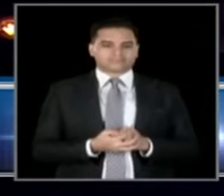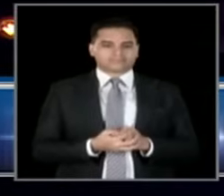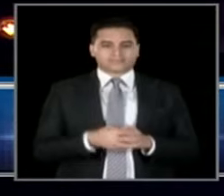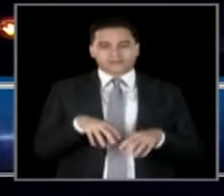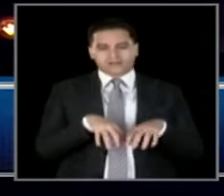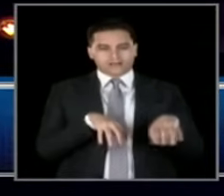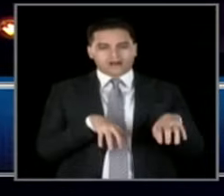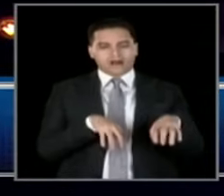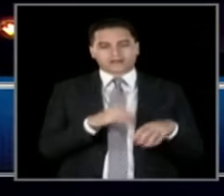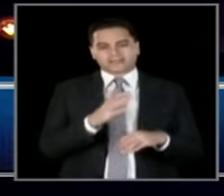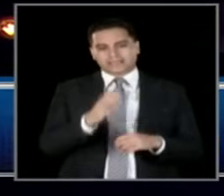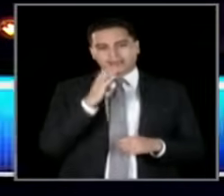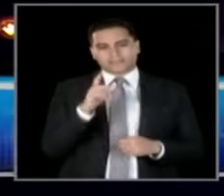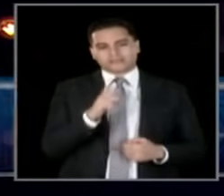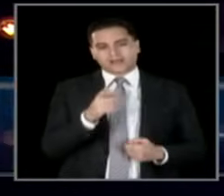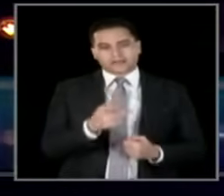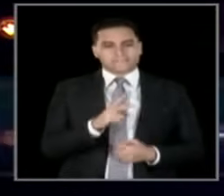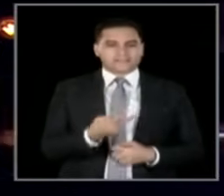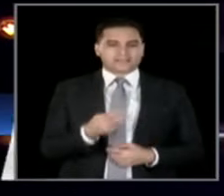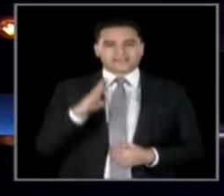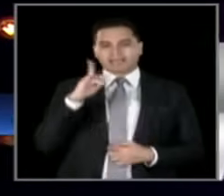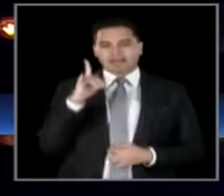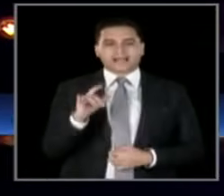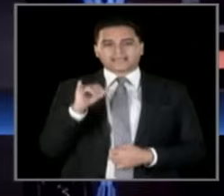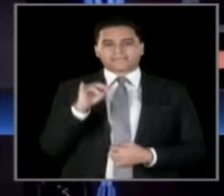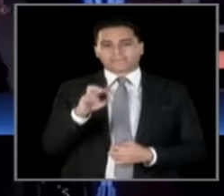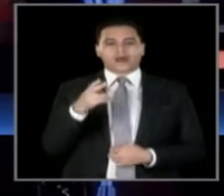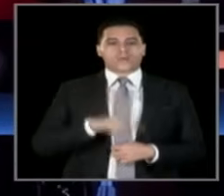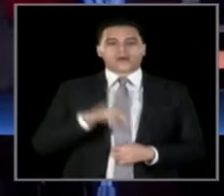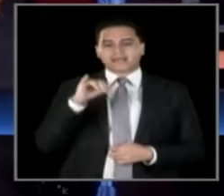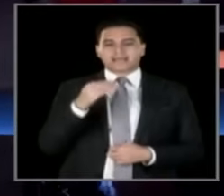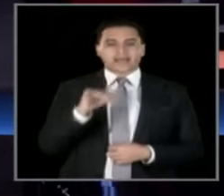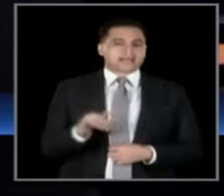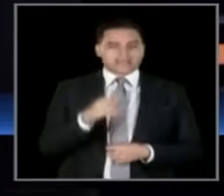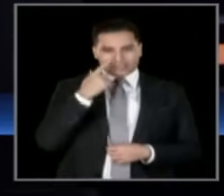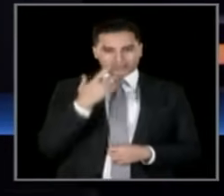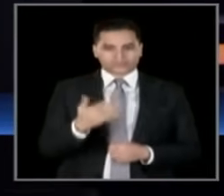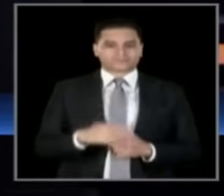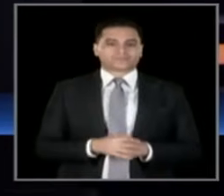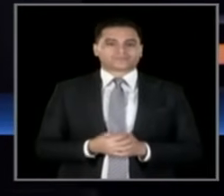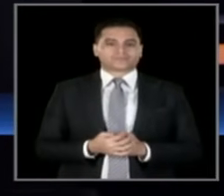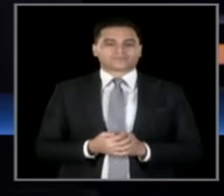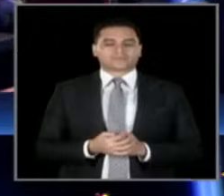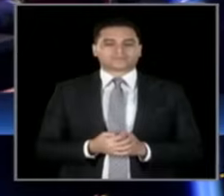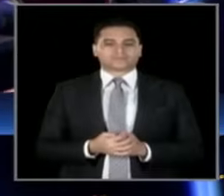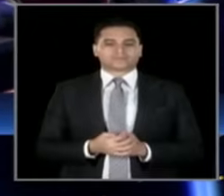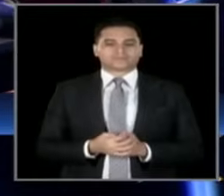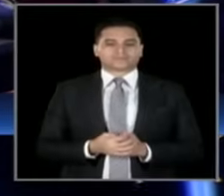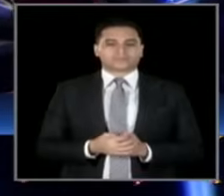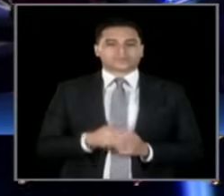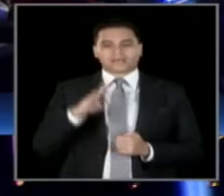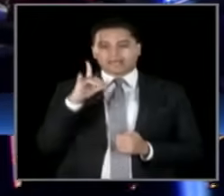إيران هي الإجابة الصحيحة. كريمة ويحيى، يحيى وكريمة،